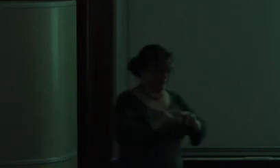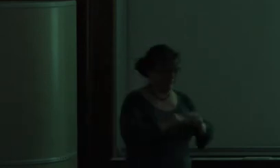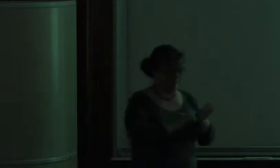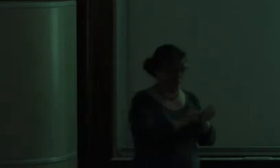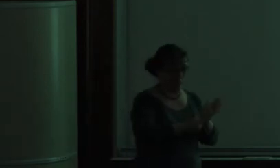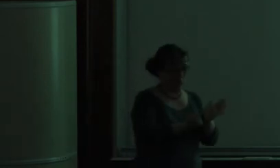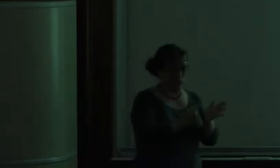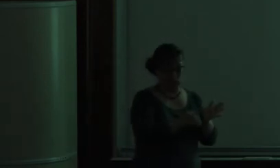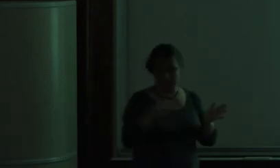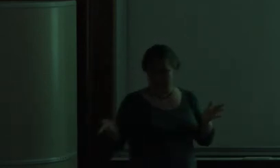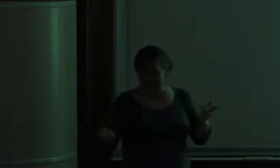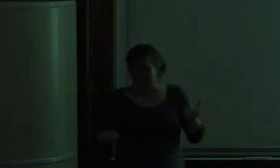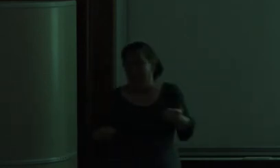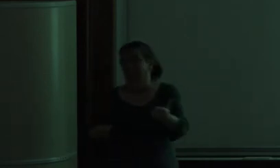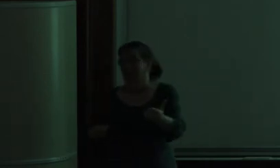auparavant part à la poubelle.